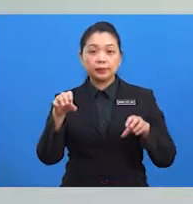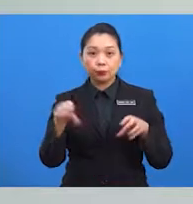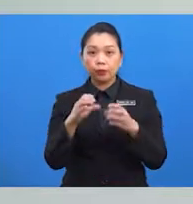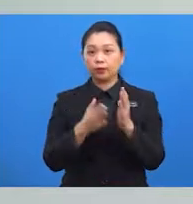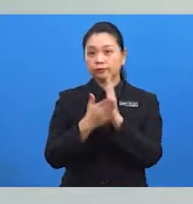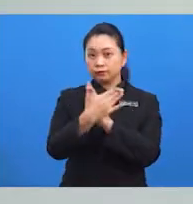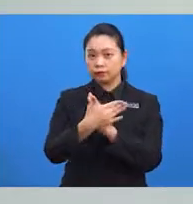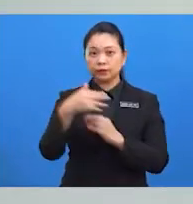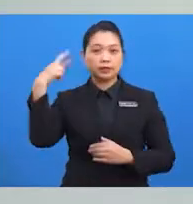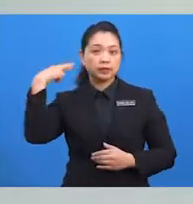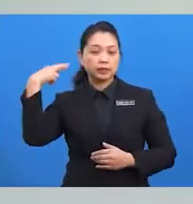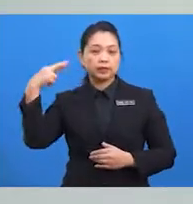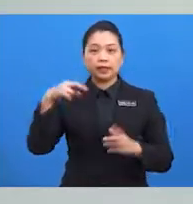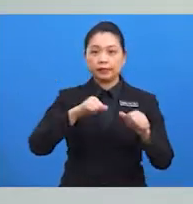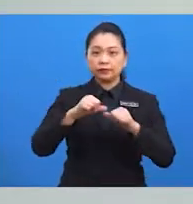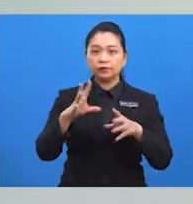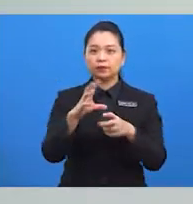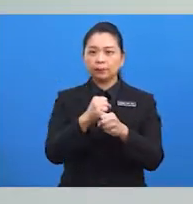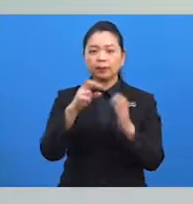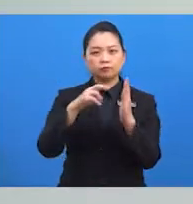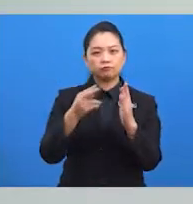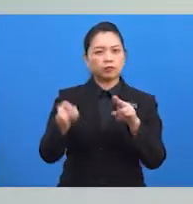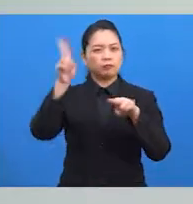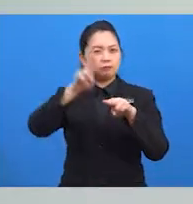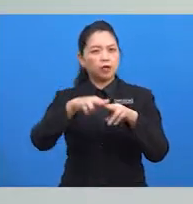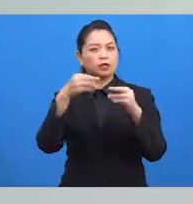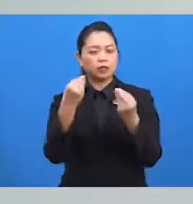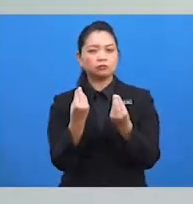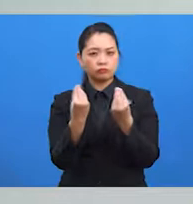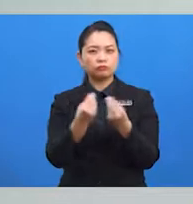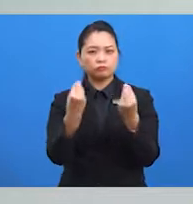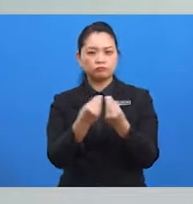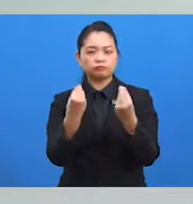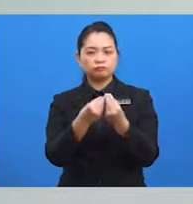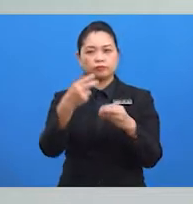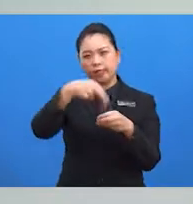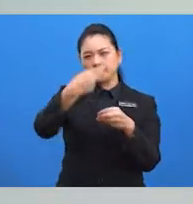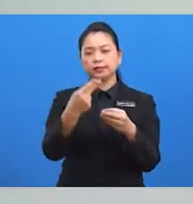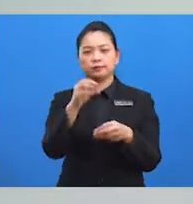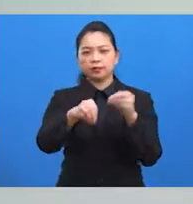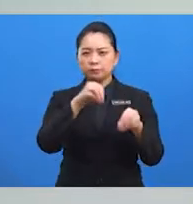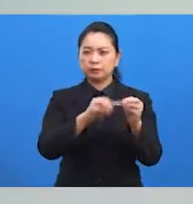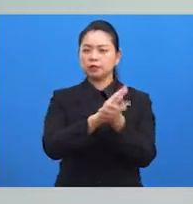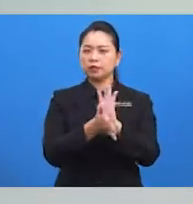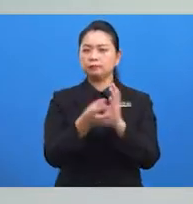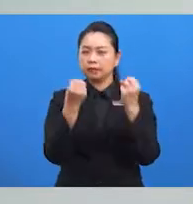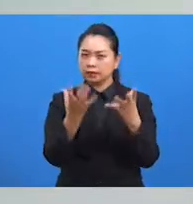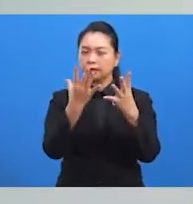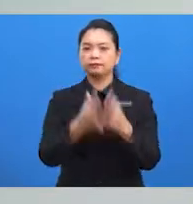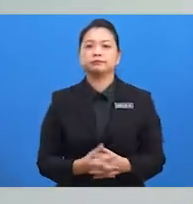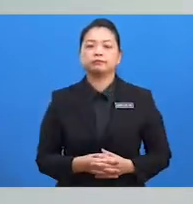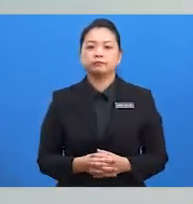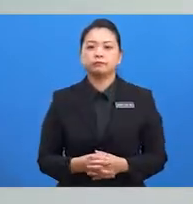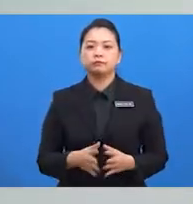hasil tanaman Hai penggunaan radioaktif keempat ilah dalam bidang pertahanan